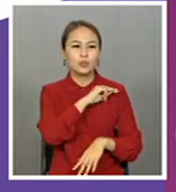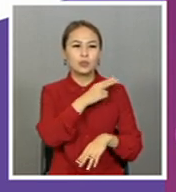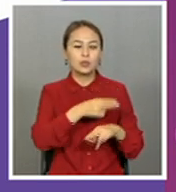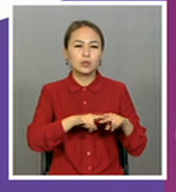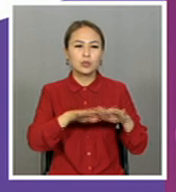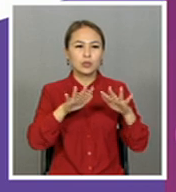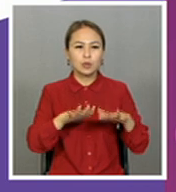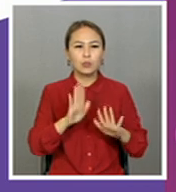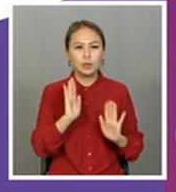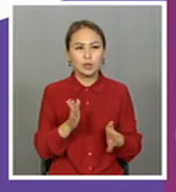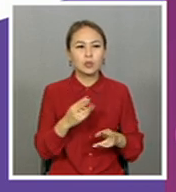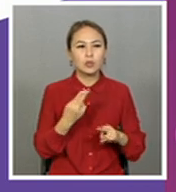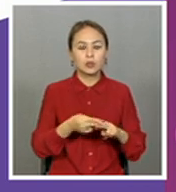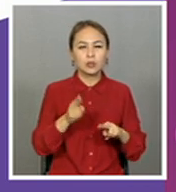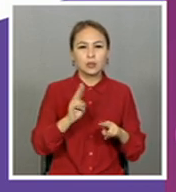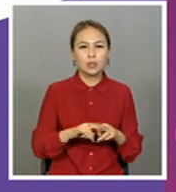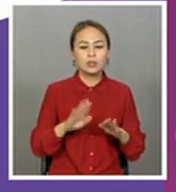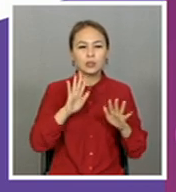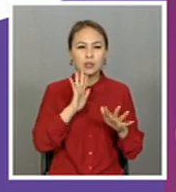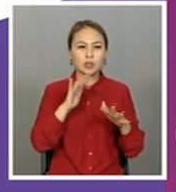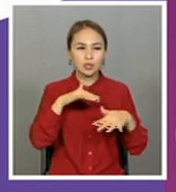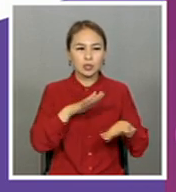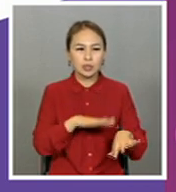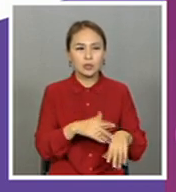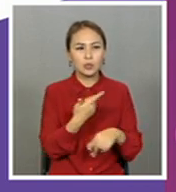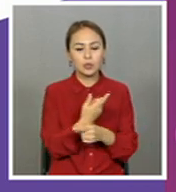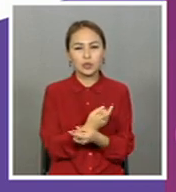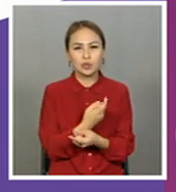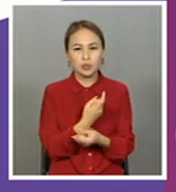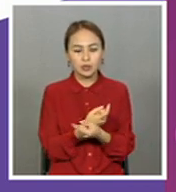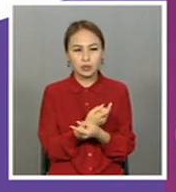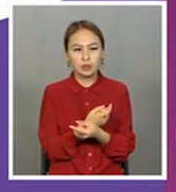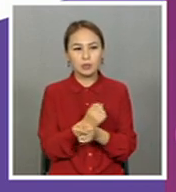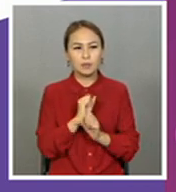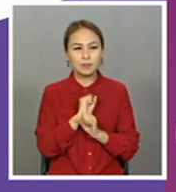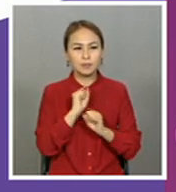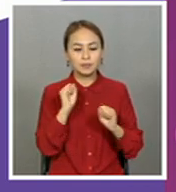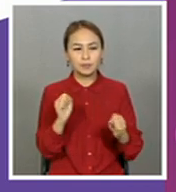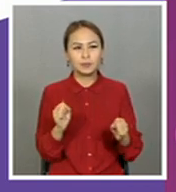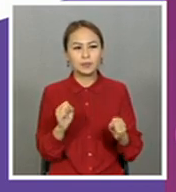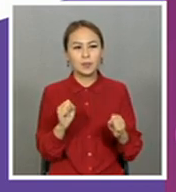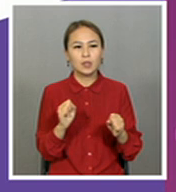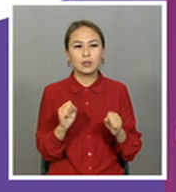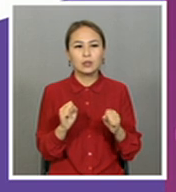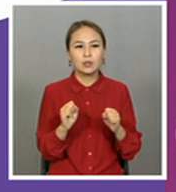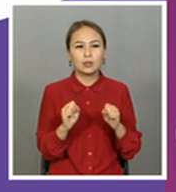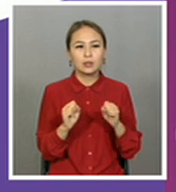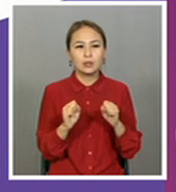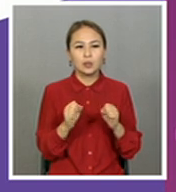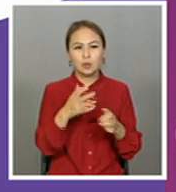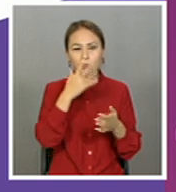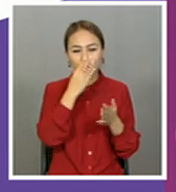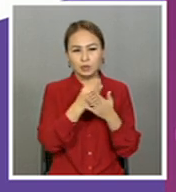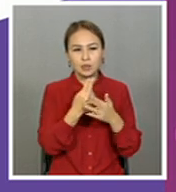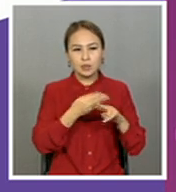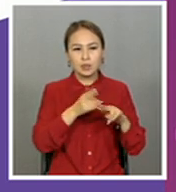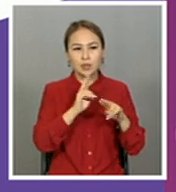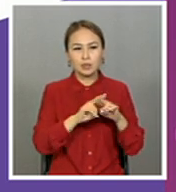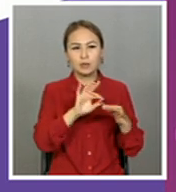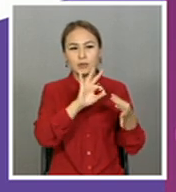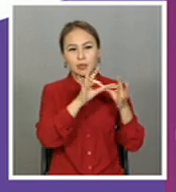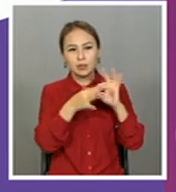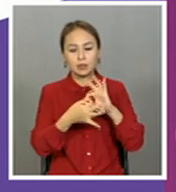жұмыс үстінде болады. Сондықтан теңізшілер өжет, батыл, өз